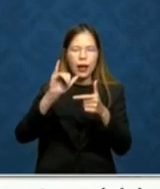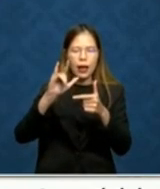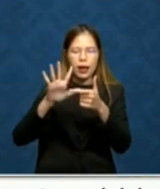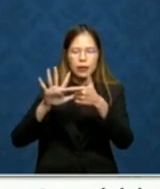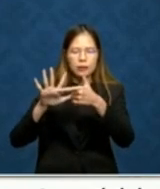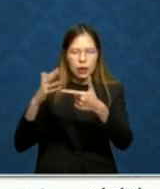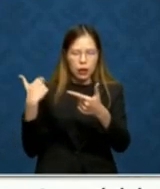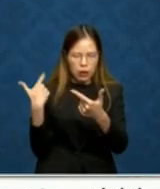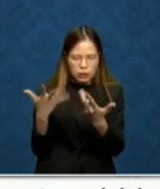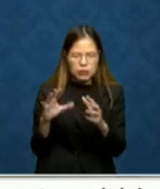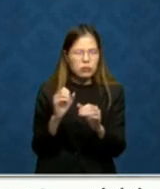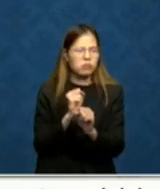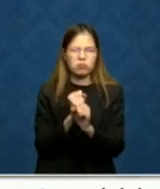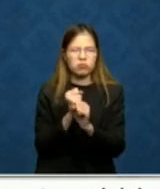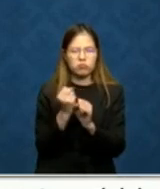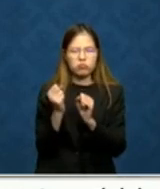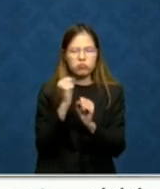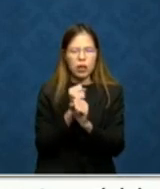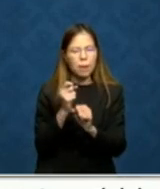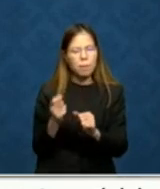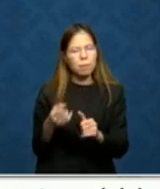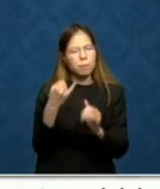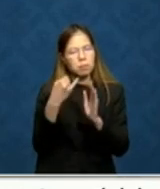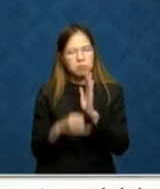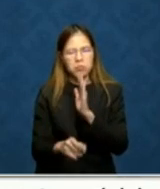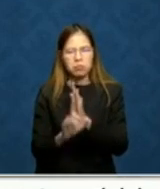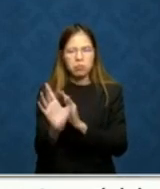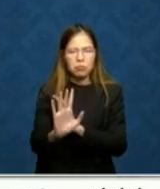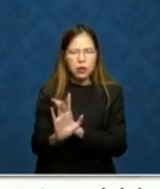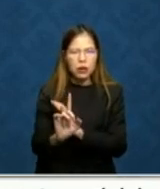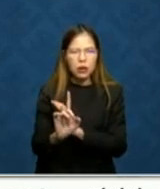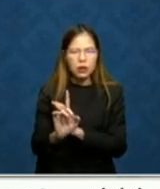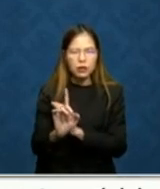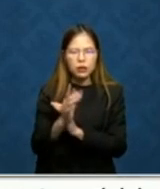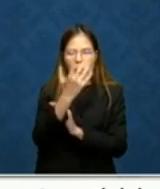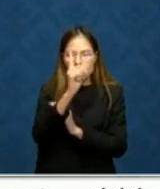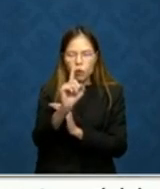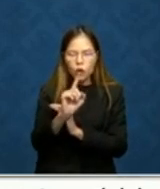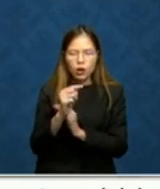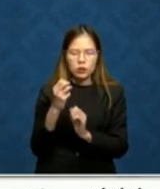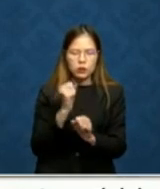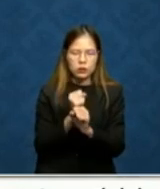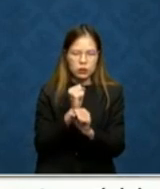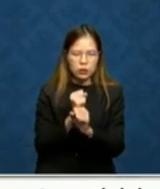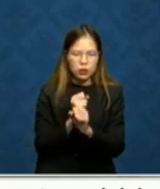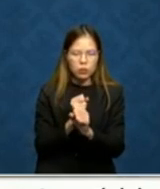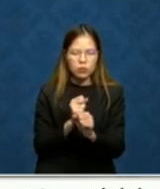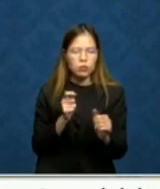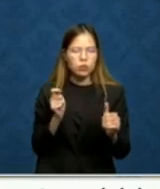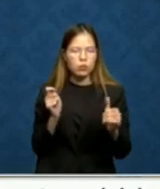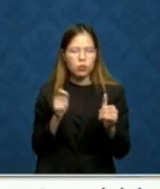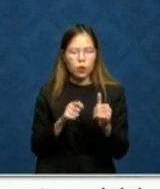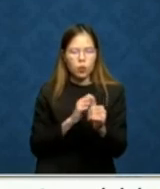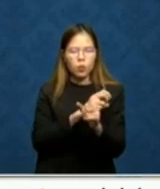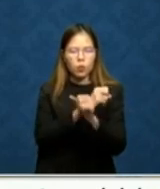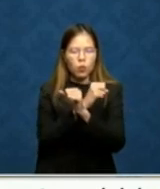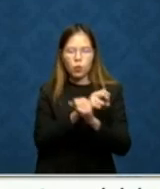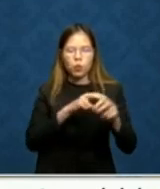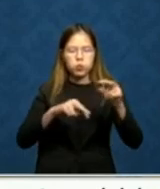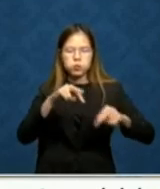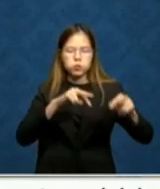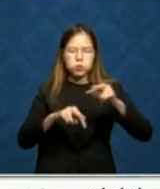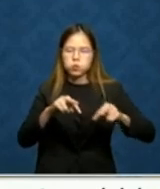ข้องแต่ก็ไม่สามารถเอาผิดผู้กระทำการคุกคามทางเพศหรือผู้ถูกกระทำไม่ได้รับการคุ้มครอง